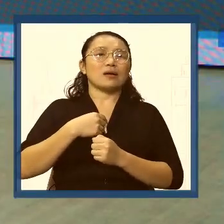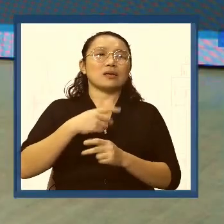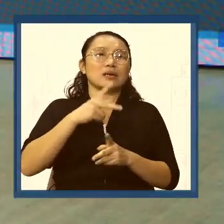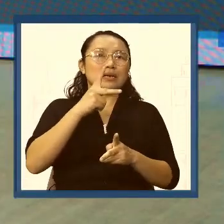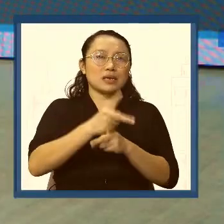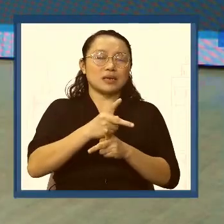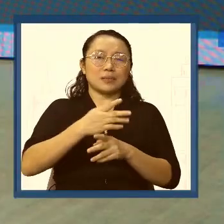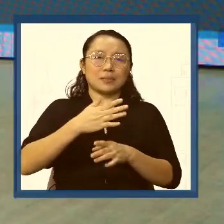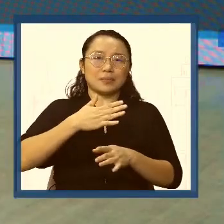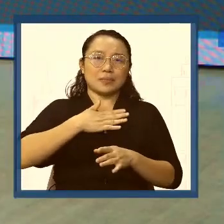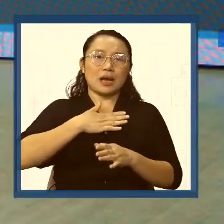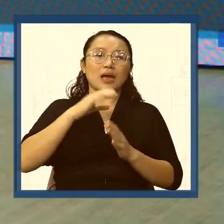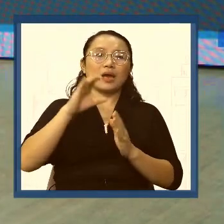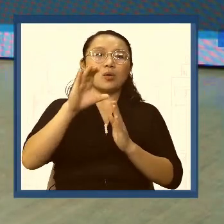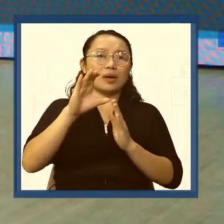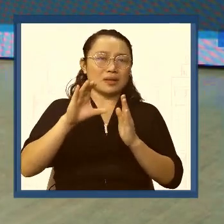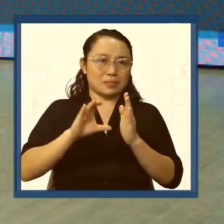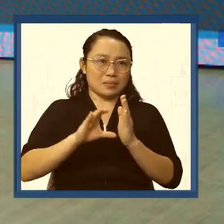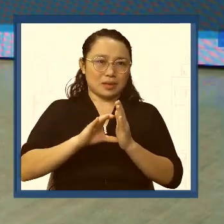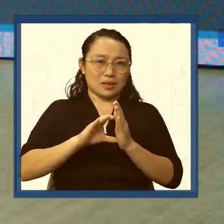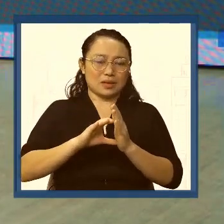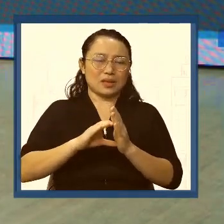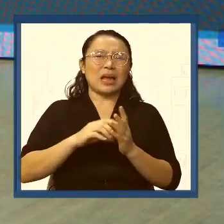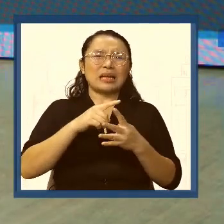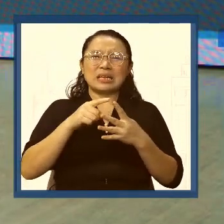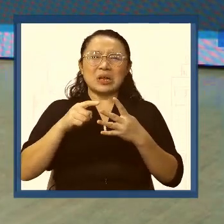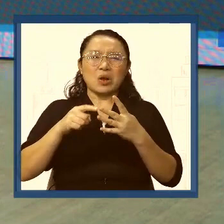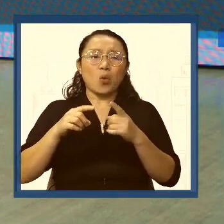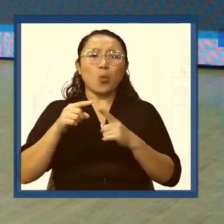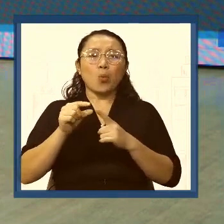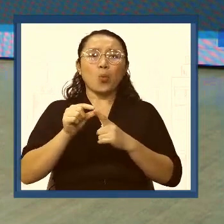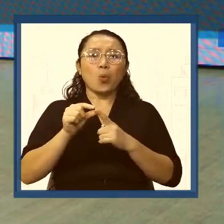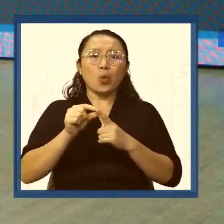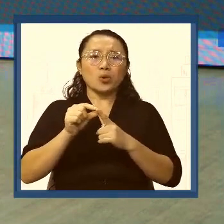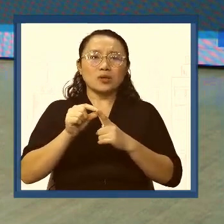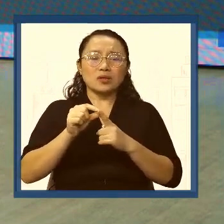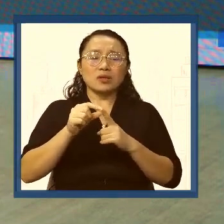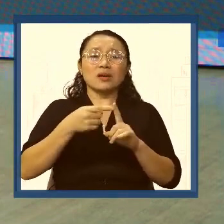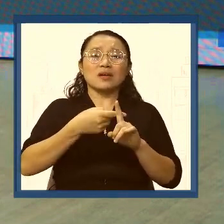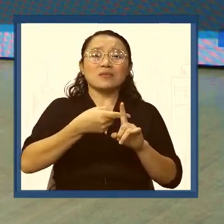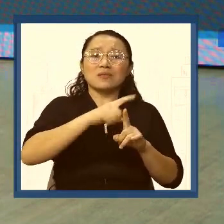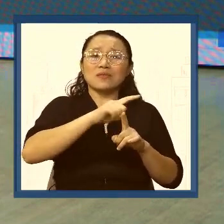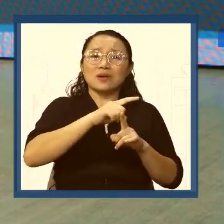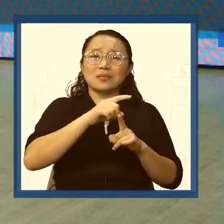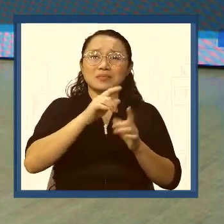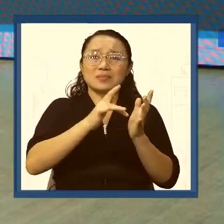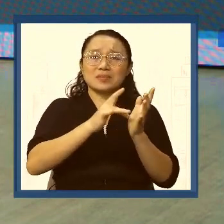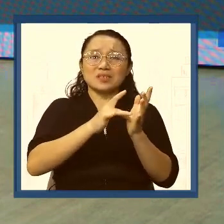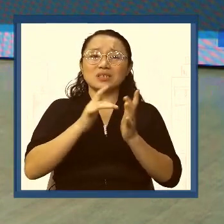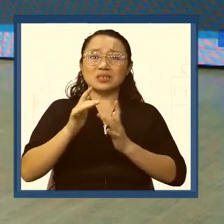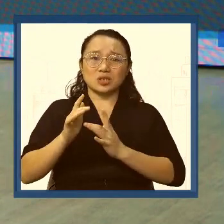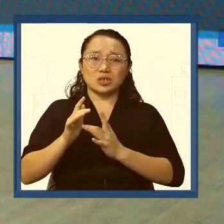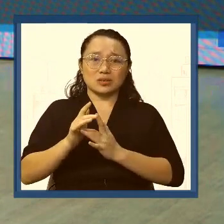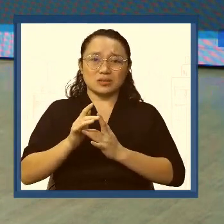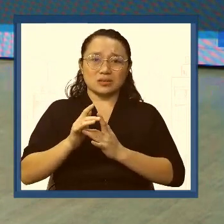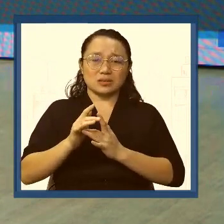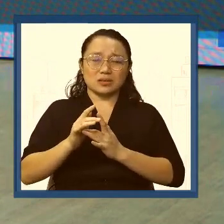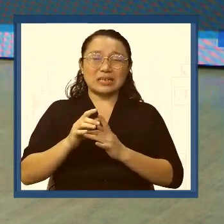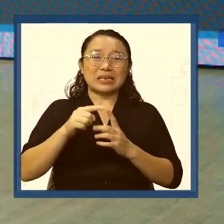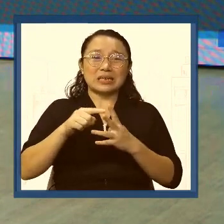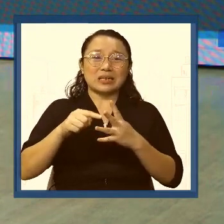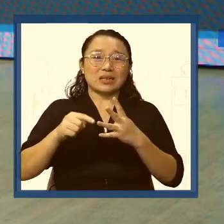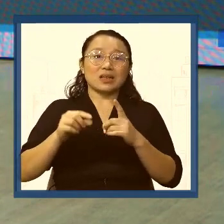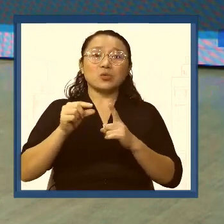akong mga sugo. Kini nga mga pulong mga igsuon ning gula mismo sa baba ni Ginoo. Kini nga mga